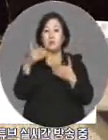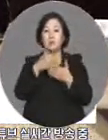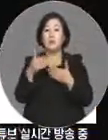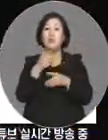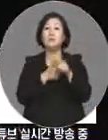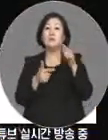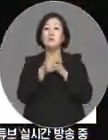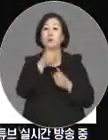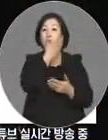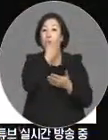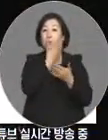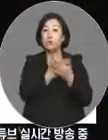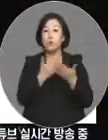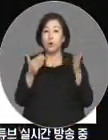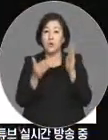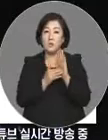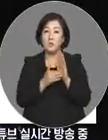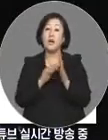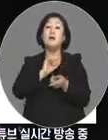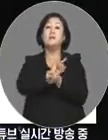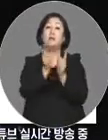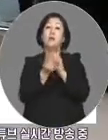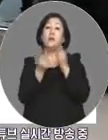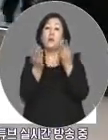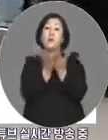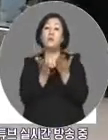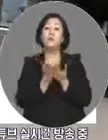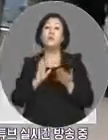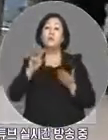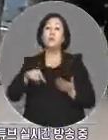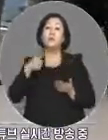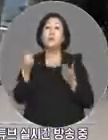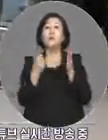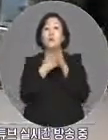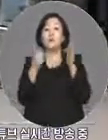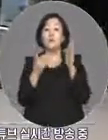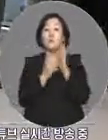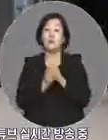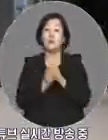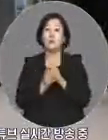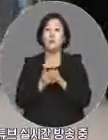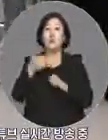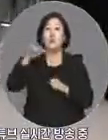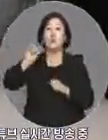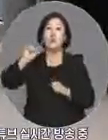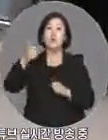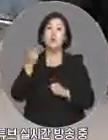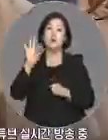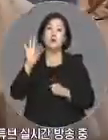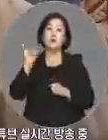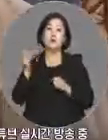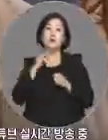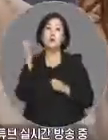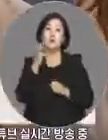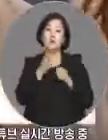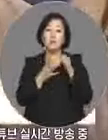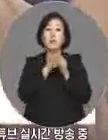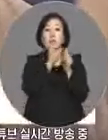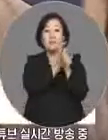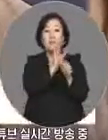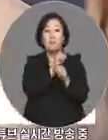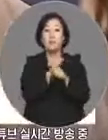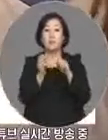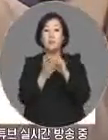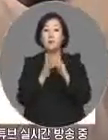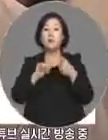중요하니까 어느 정도 이제 성격이 굳혀진 다음에. 이건희 컬렉션은 고 이건희 삼성 회장이 기증한 소장품들로